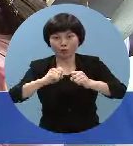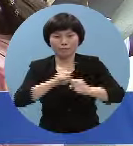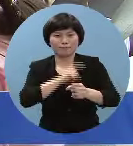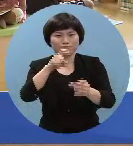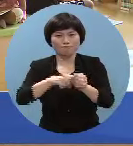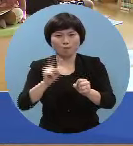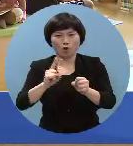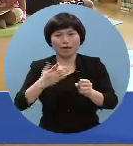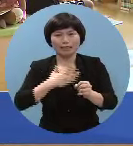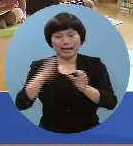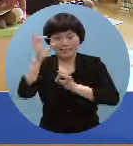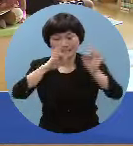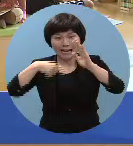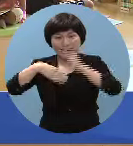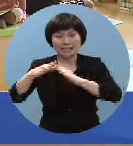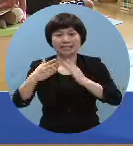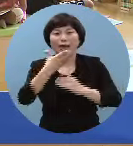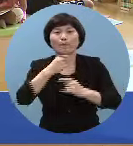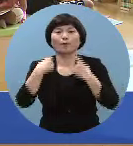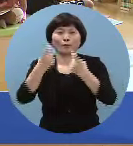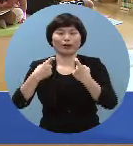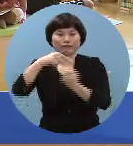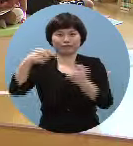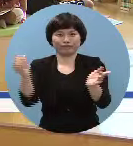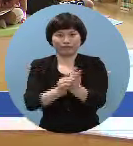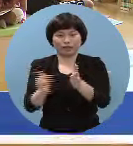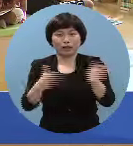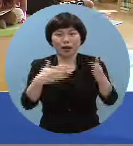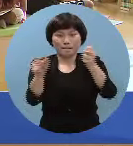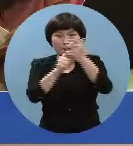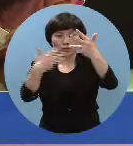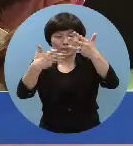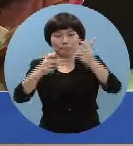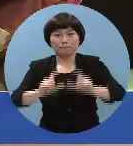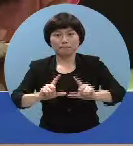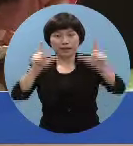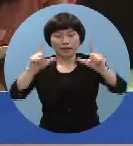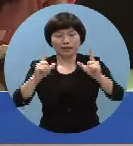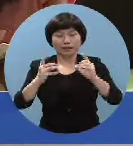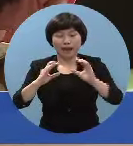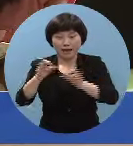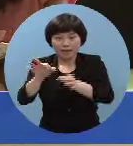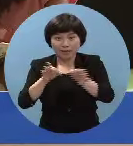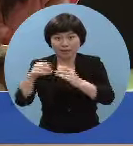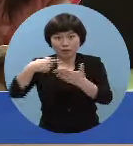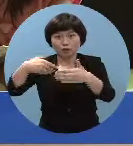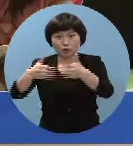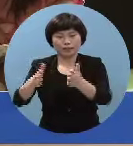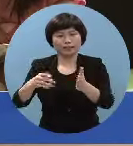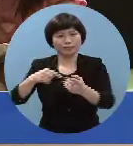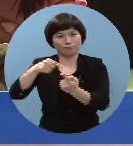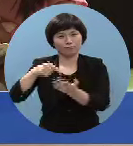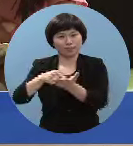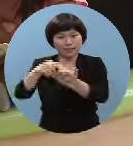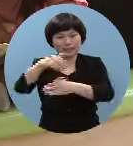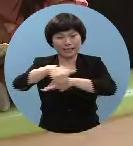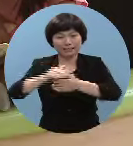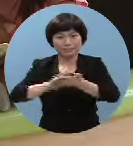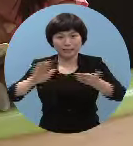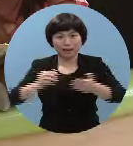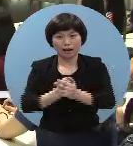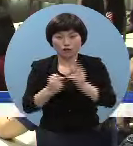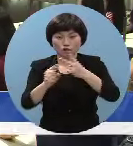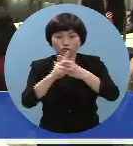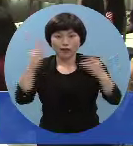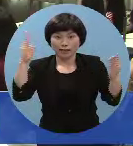나를 찾아가는 행복여행을 운영하였으며 8월 18일에는 우리 아이 경제교실을 진행할 계획입니다.